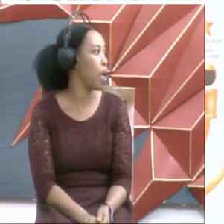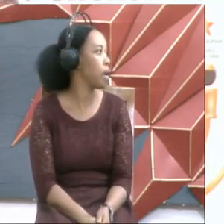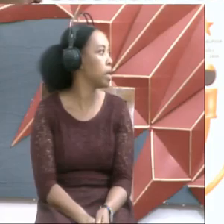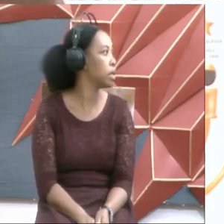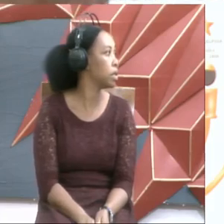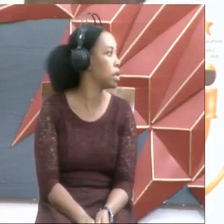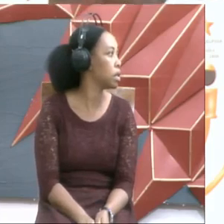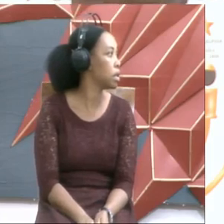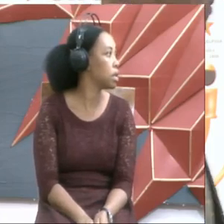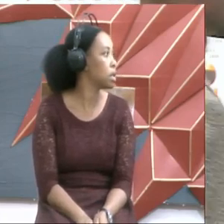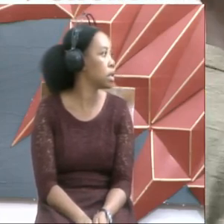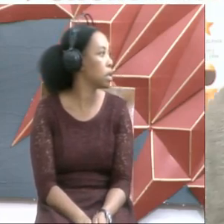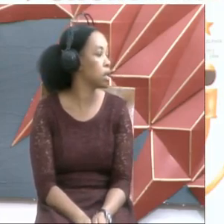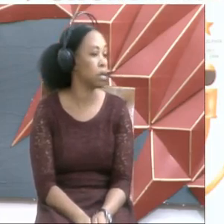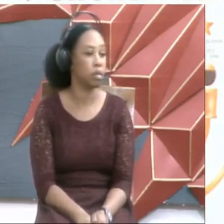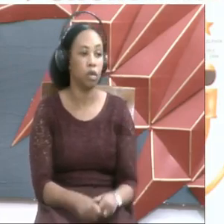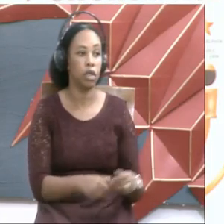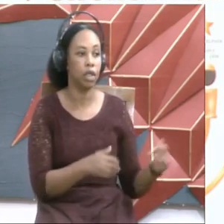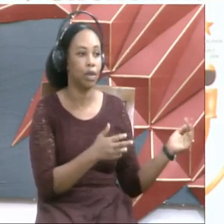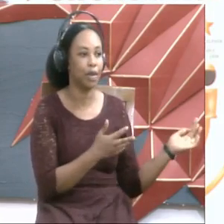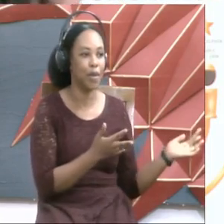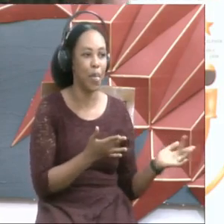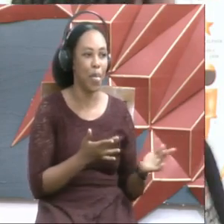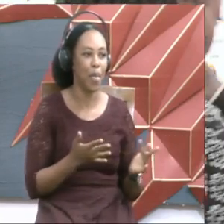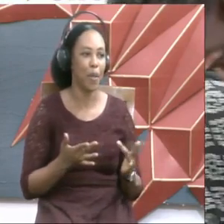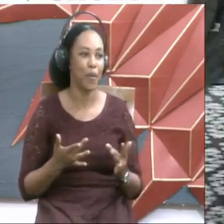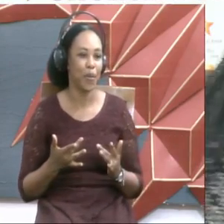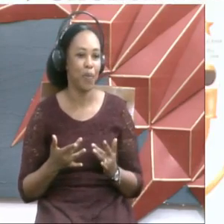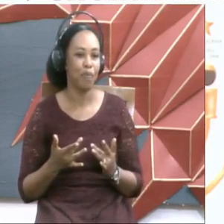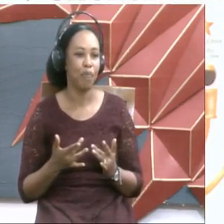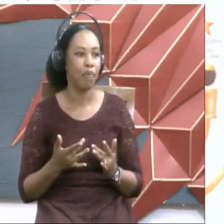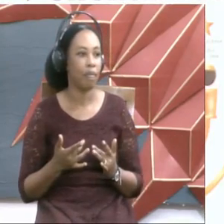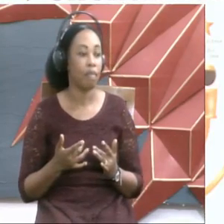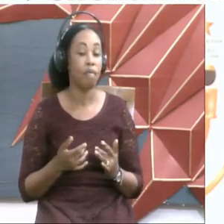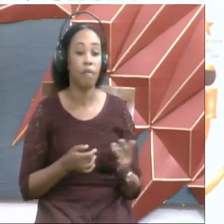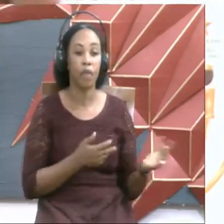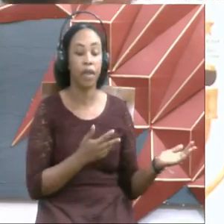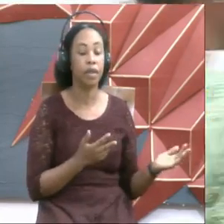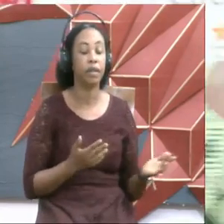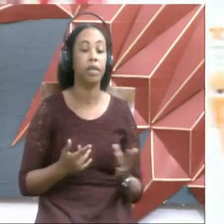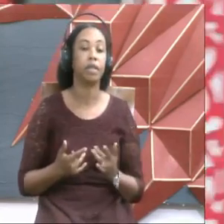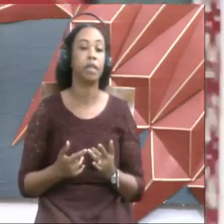Hanyuma mu gihe dutegereje abakirisha abana mu maboko y'Imana tugahita dutaha,